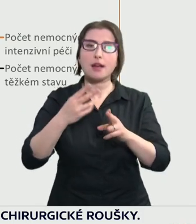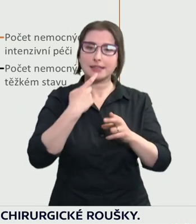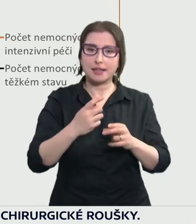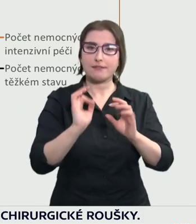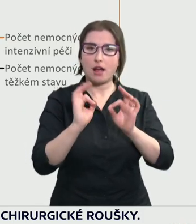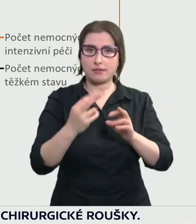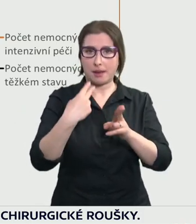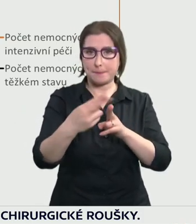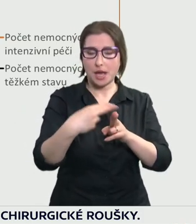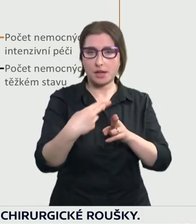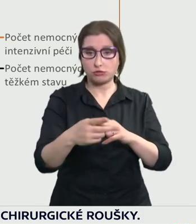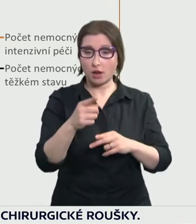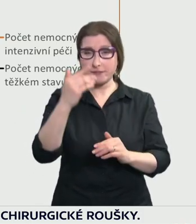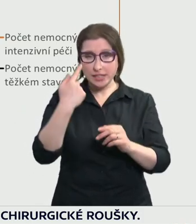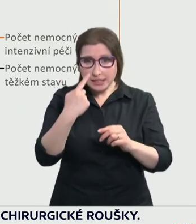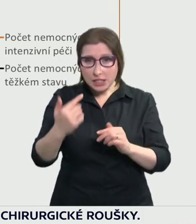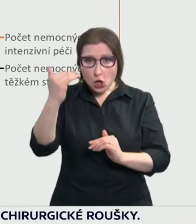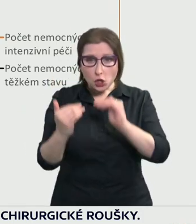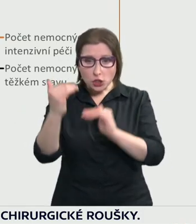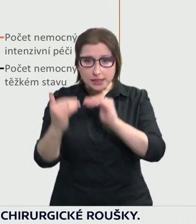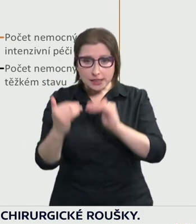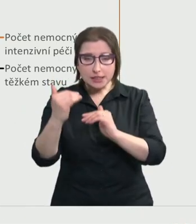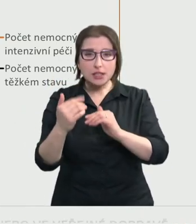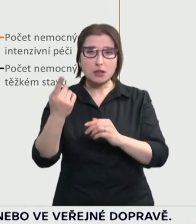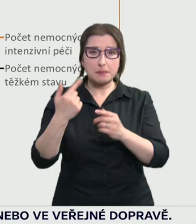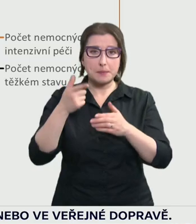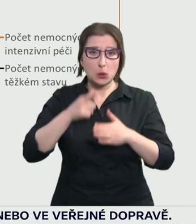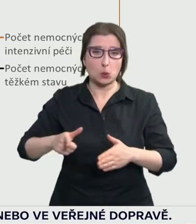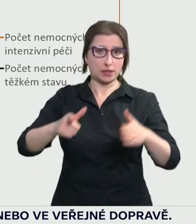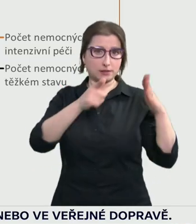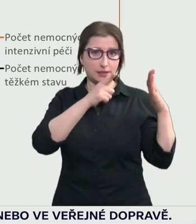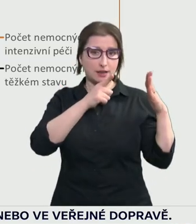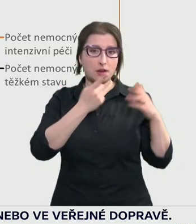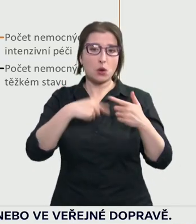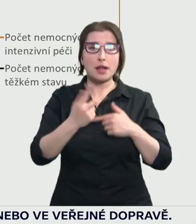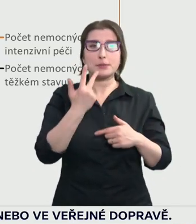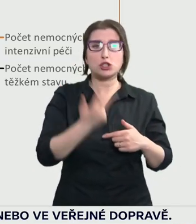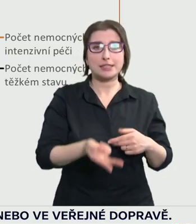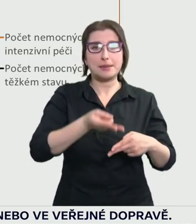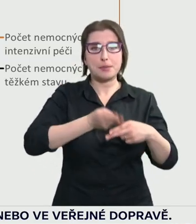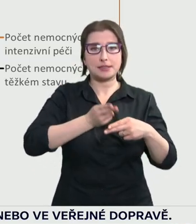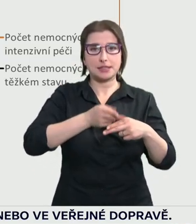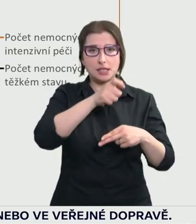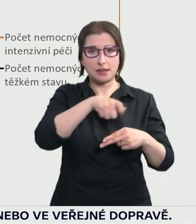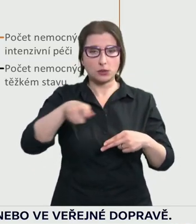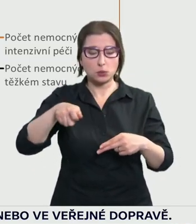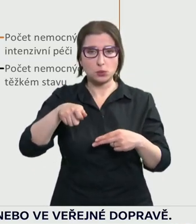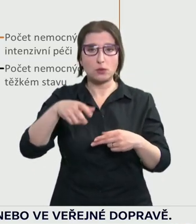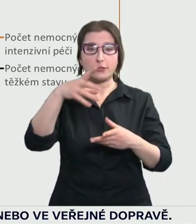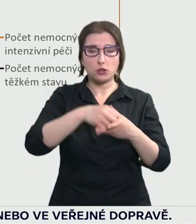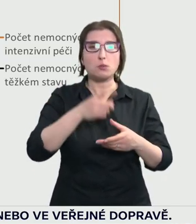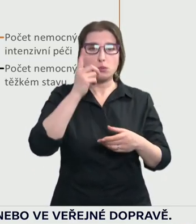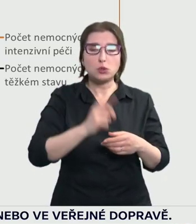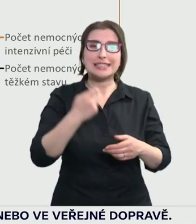rozdíl, který jsme pozorovali zhruba před týdnem, byl 30 pacientů, kteří museli být takovýmto